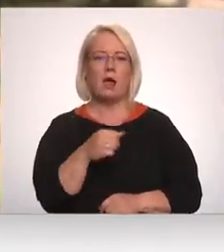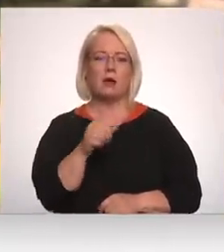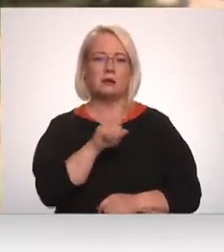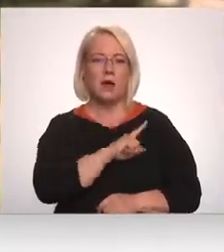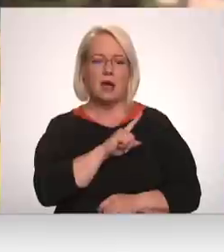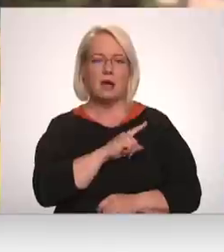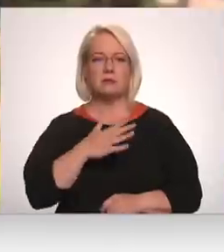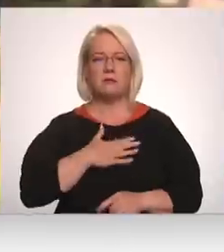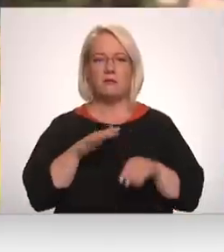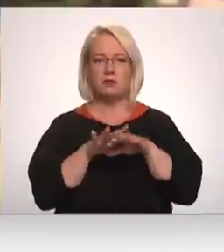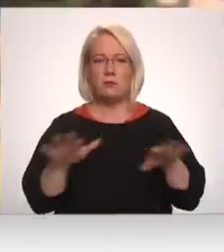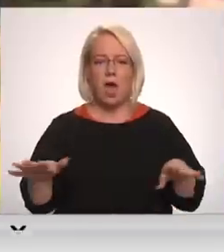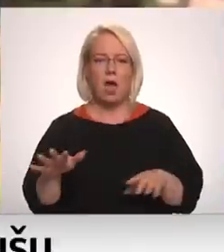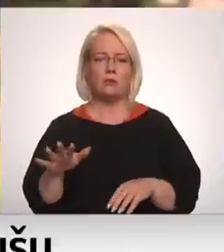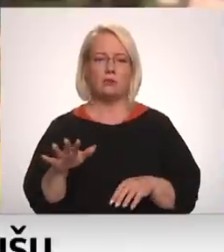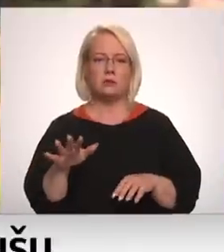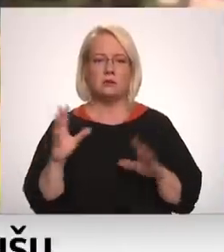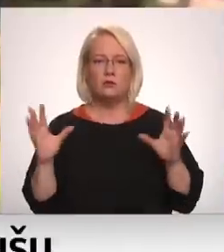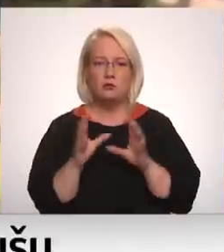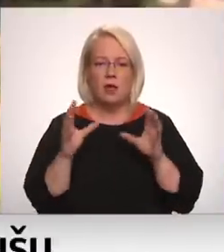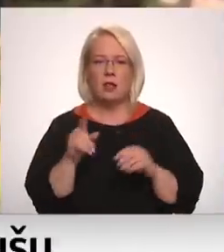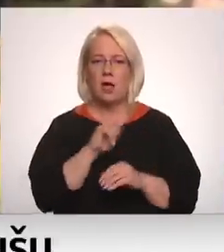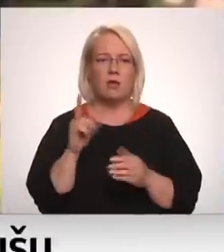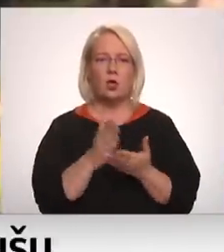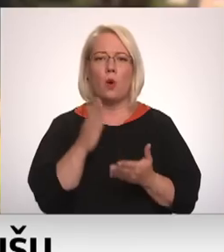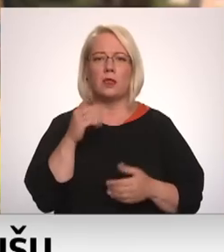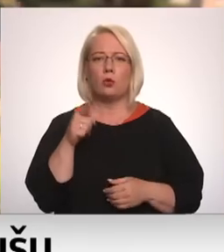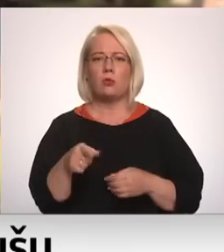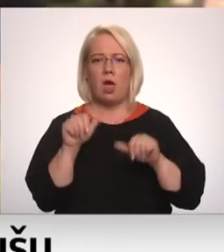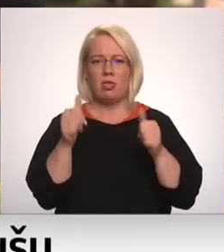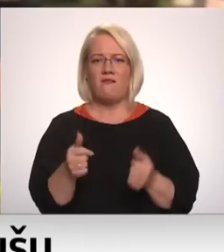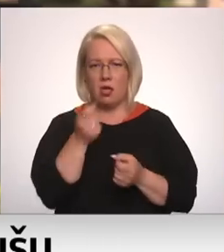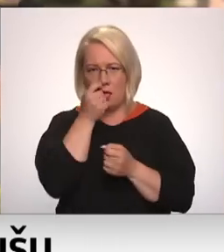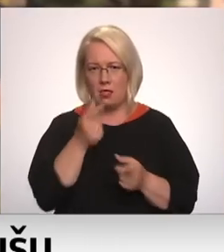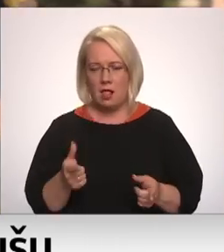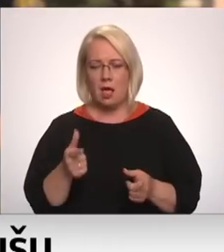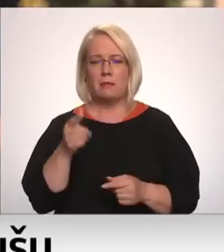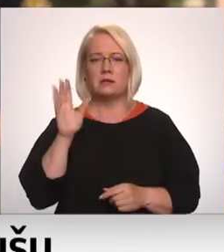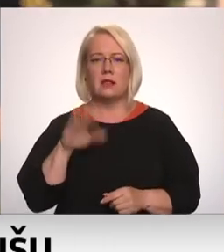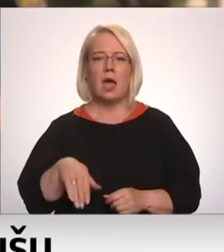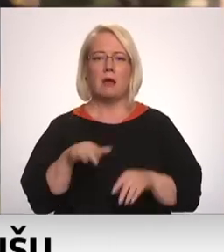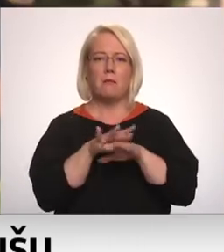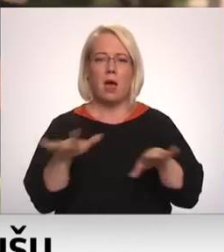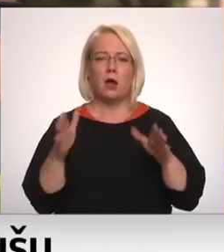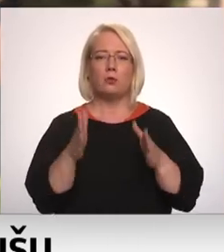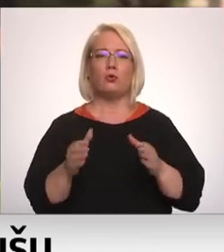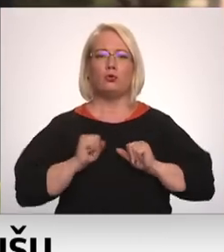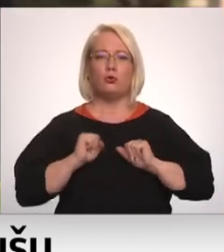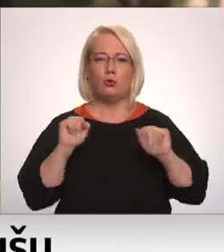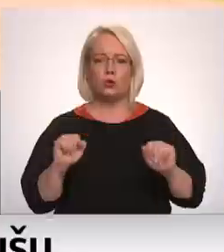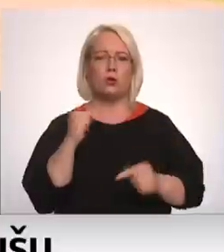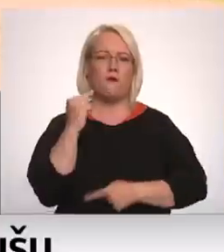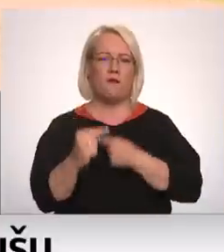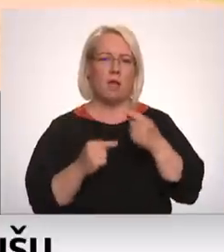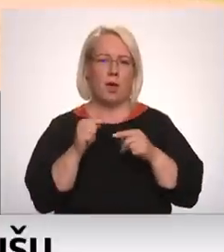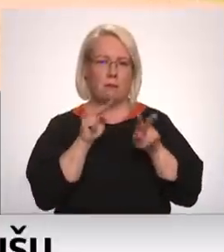bērnus, uzpasēsim, lai nenotiktu tāda veida nelaimes, lai pēc iespējas, kā saka, bērni būtu drošībā vienmēr